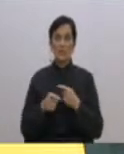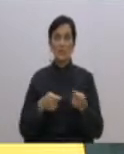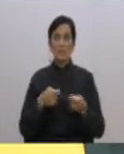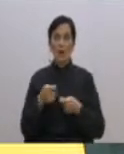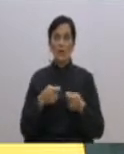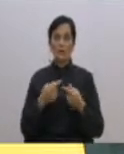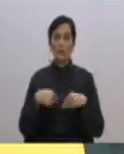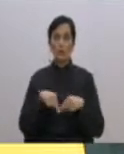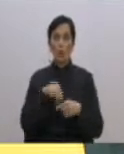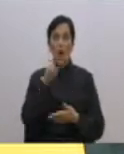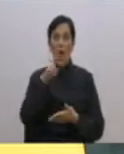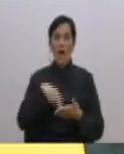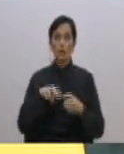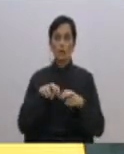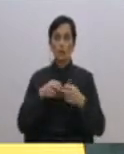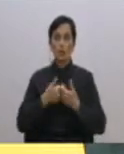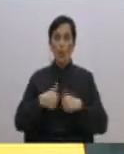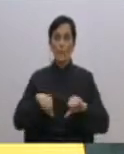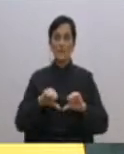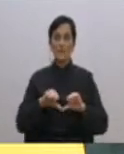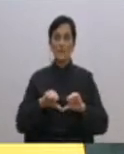ორგანიზაციის აკრედიტაციის კომისია.